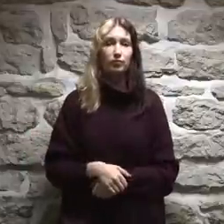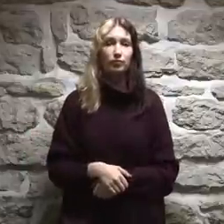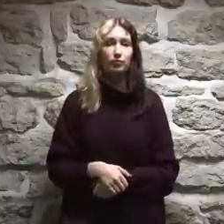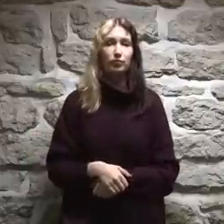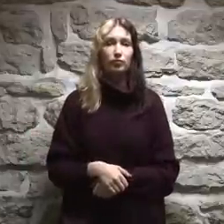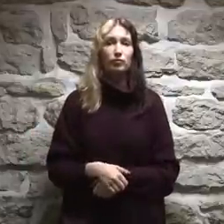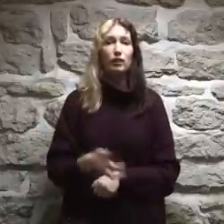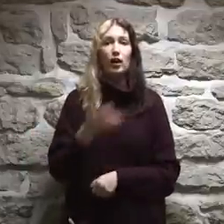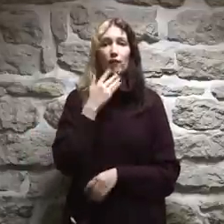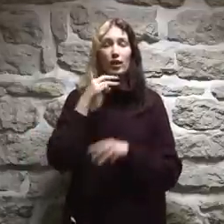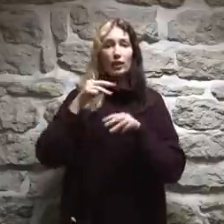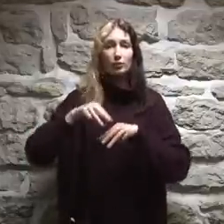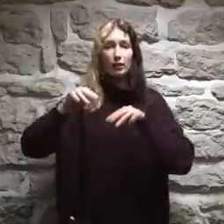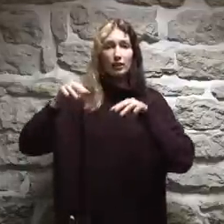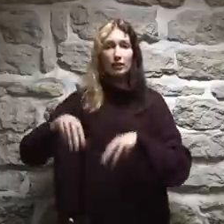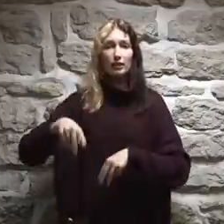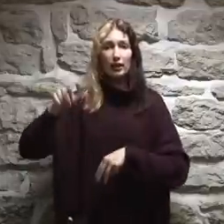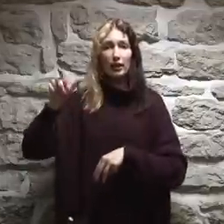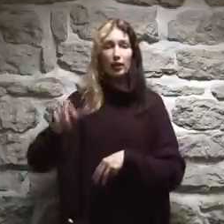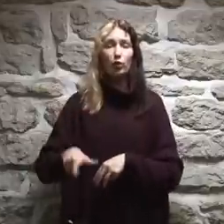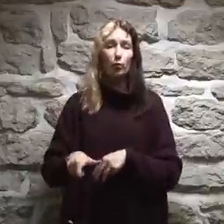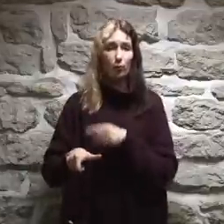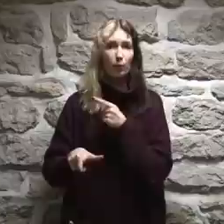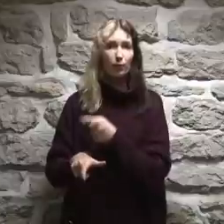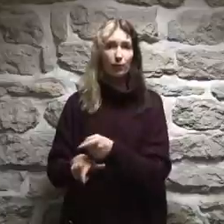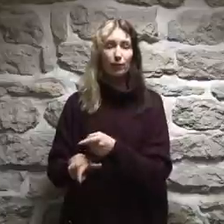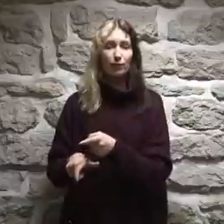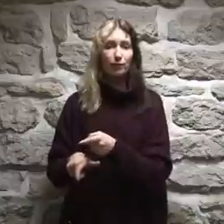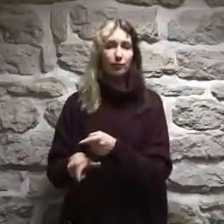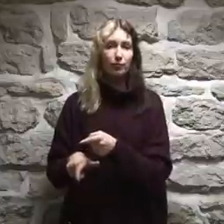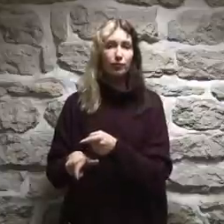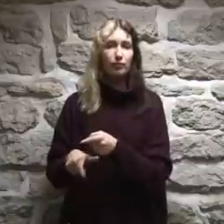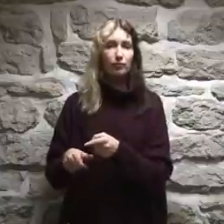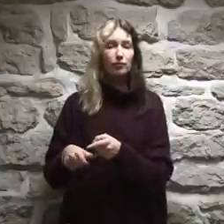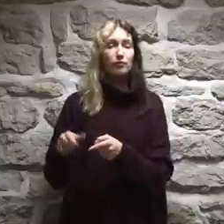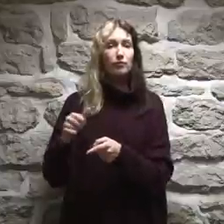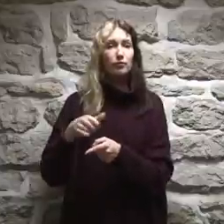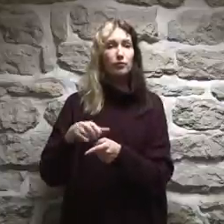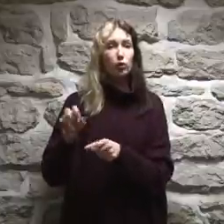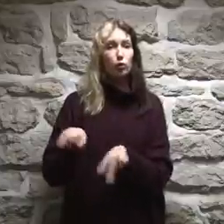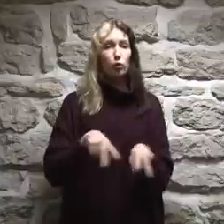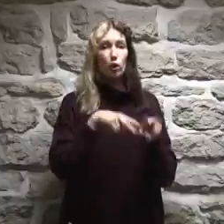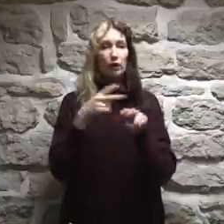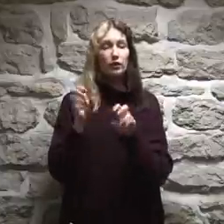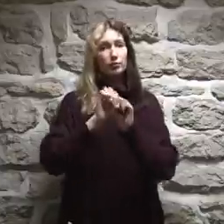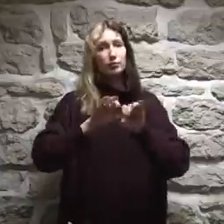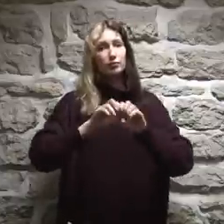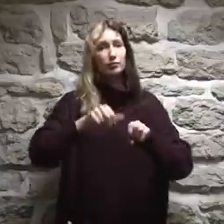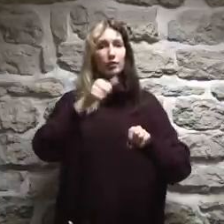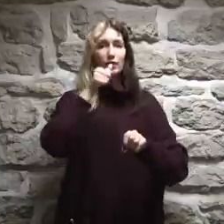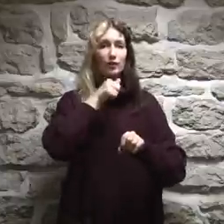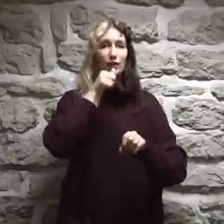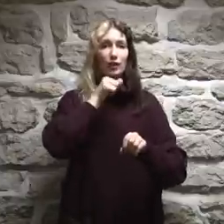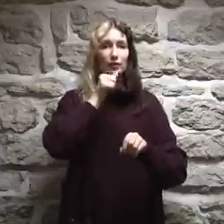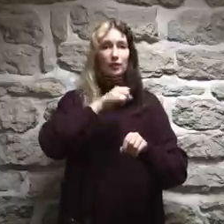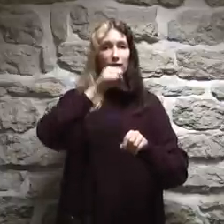välisminister andis valitsusele ülevaate möödunud aastal Euroopa inimõiguste kohtusse Eesti Vabariigi vastu esitatud